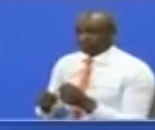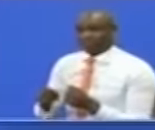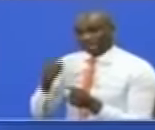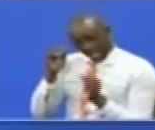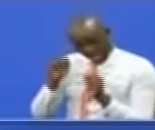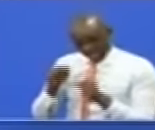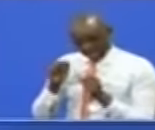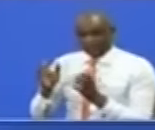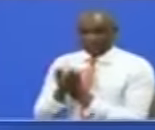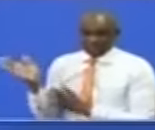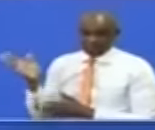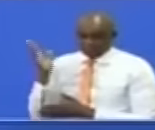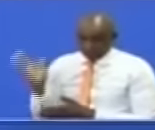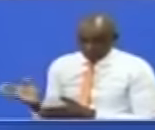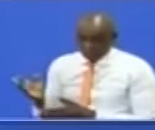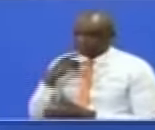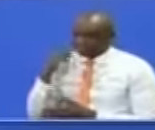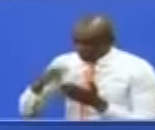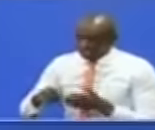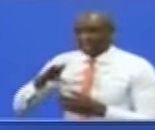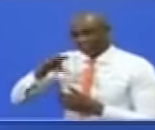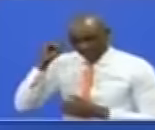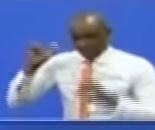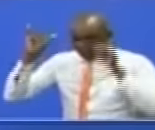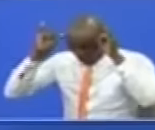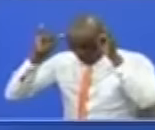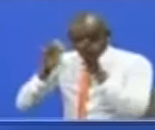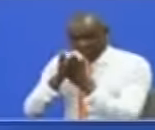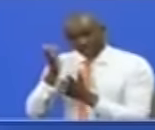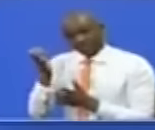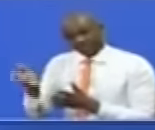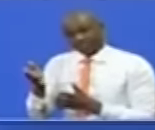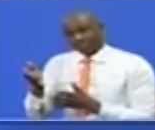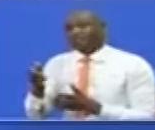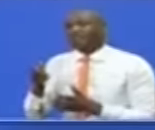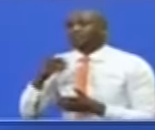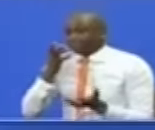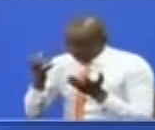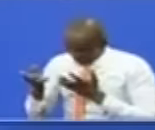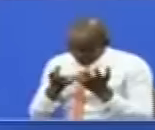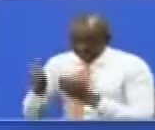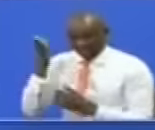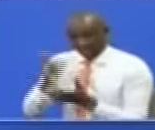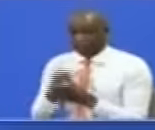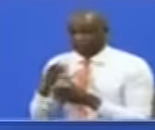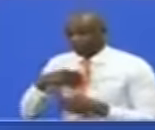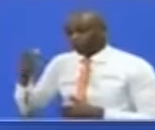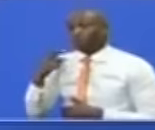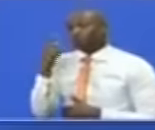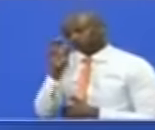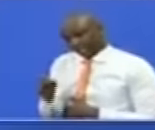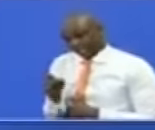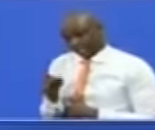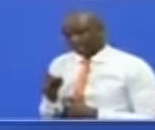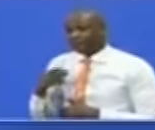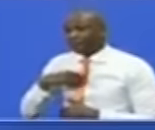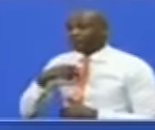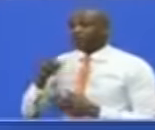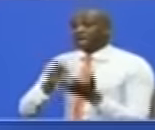wizi wa ng'ombe na mifugo ni biashara na kuna wale ambao wanafanya biashara hiyo. Wana take advantage ya